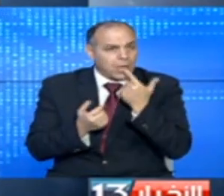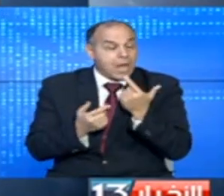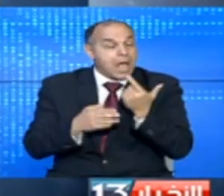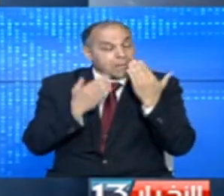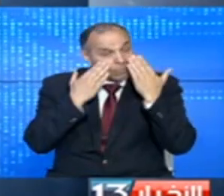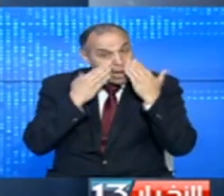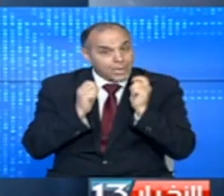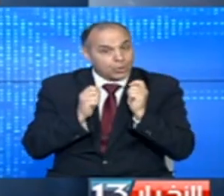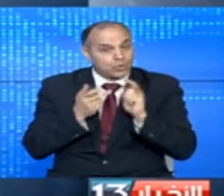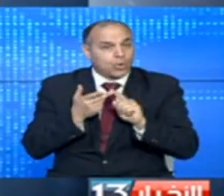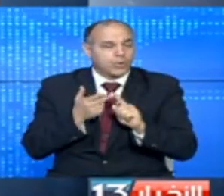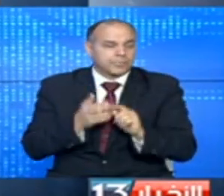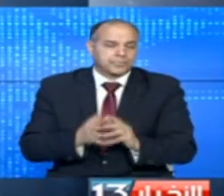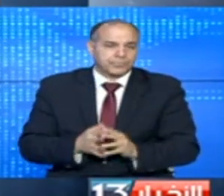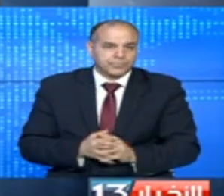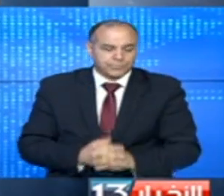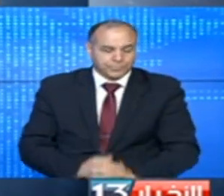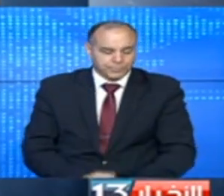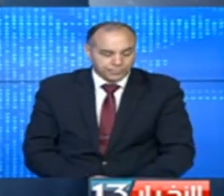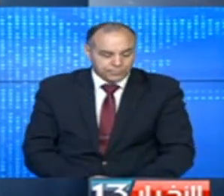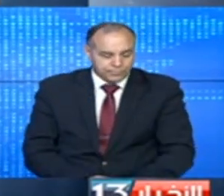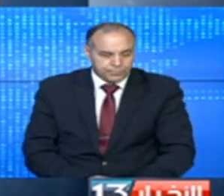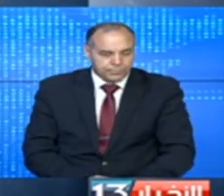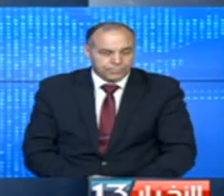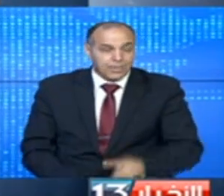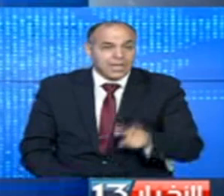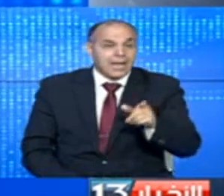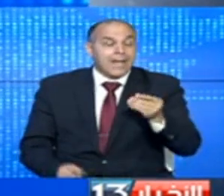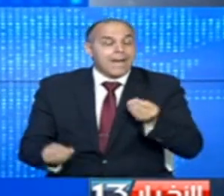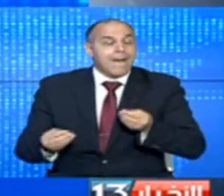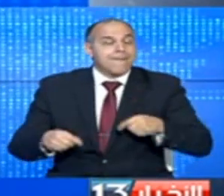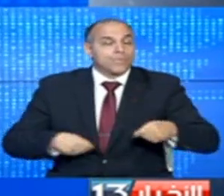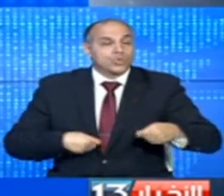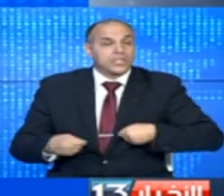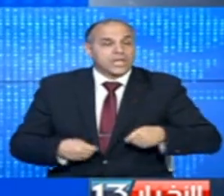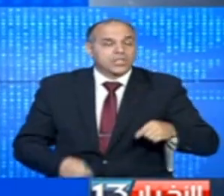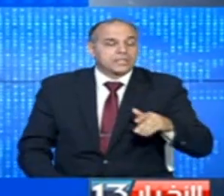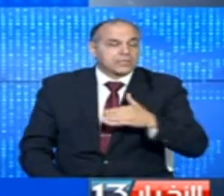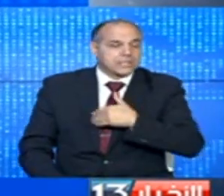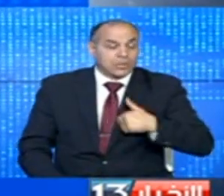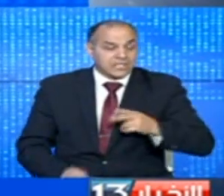الحذر والحذر ثم الحذر. سي علي العيادي المدير الجهوي